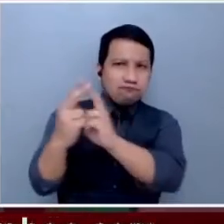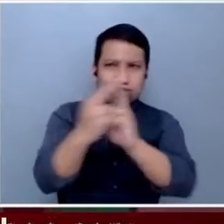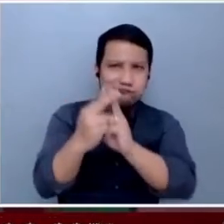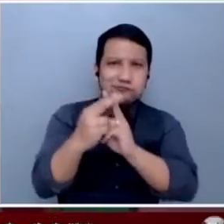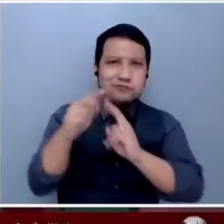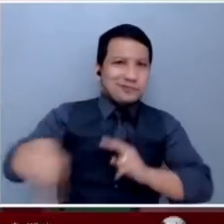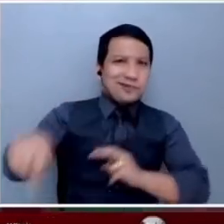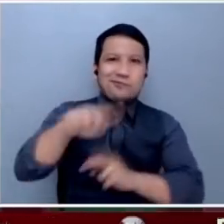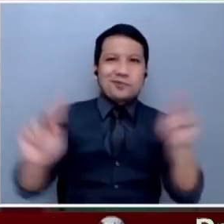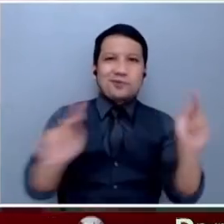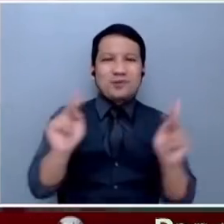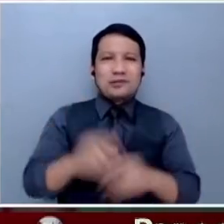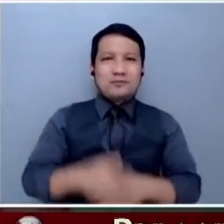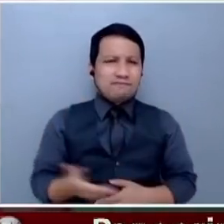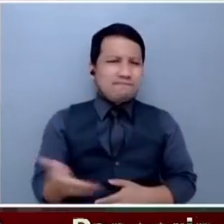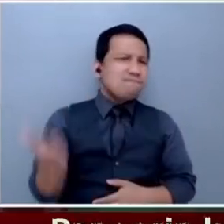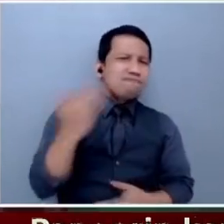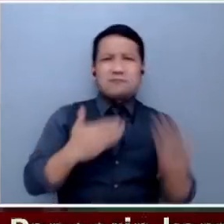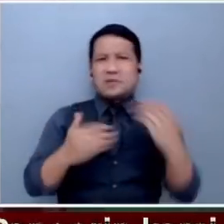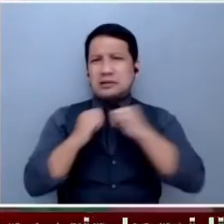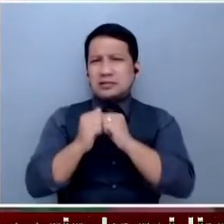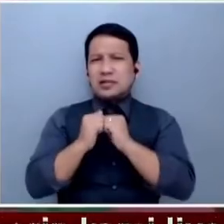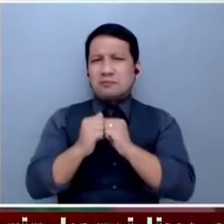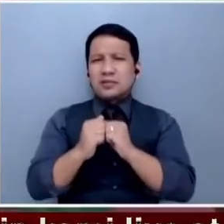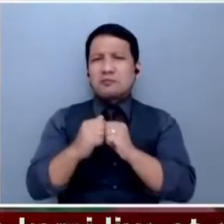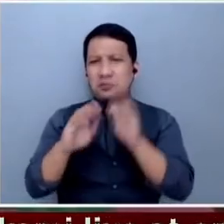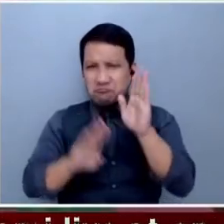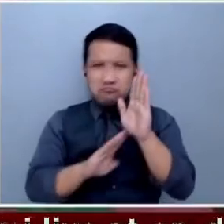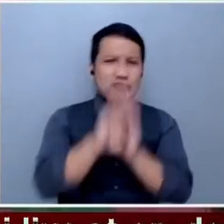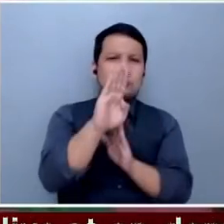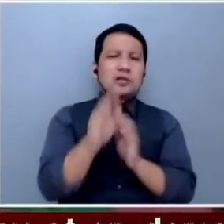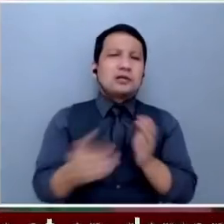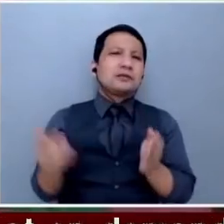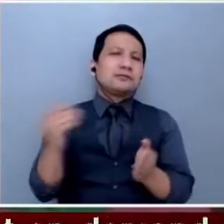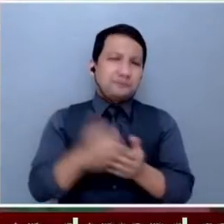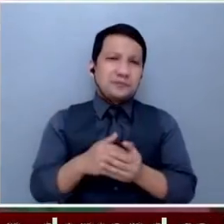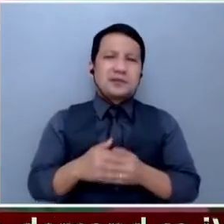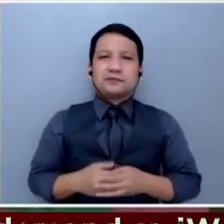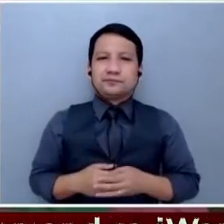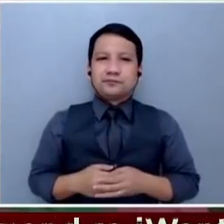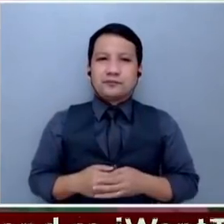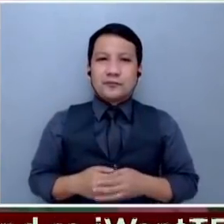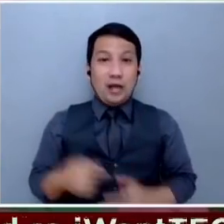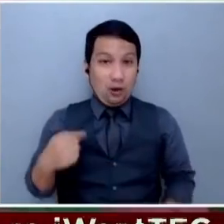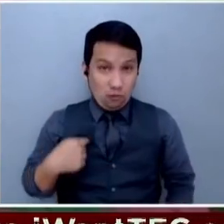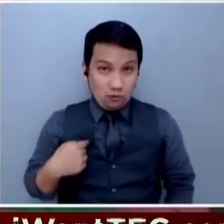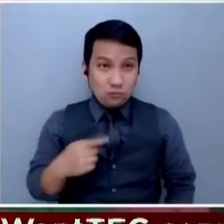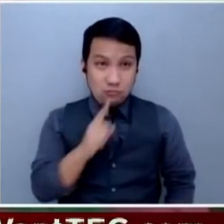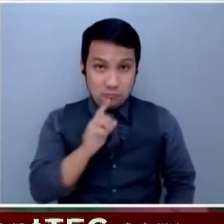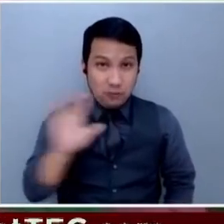people, sama-sama tayong babang muli. Aking pangako